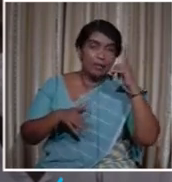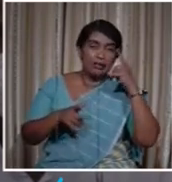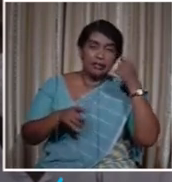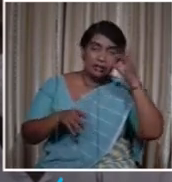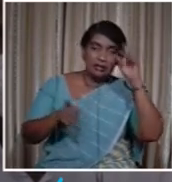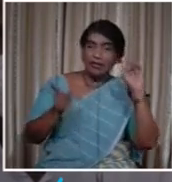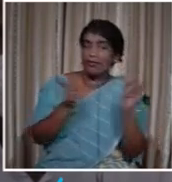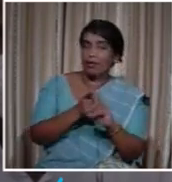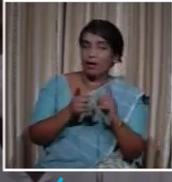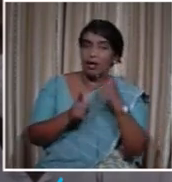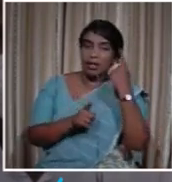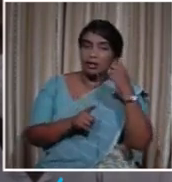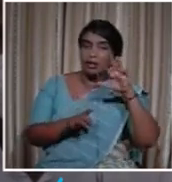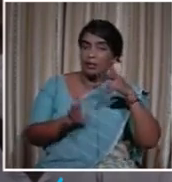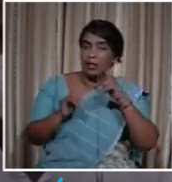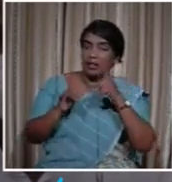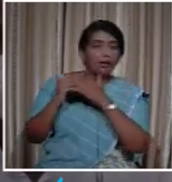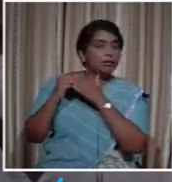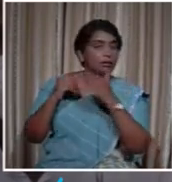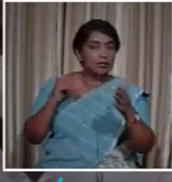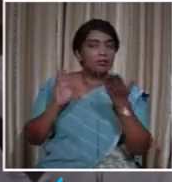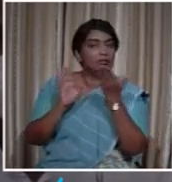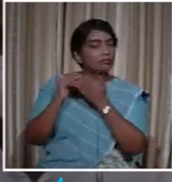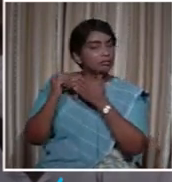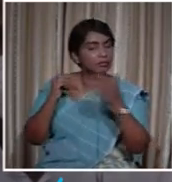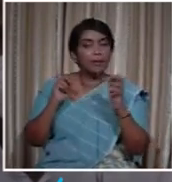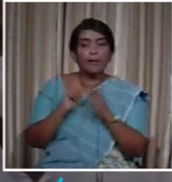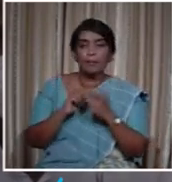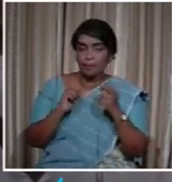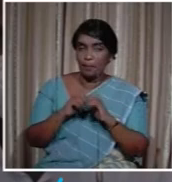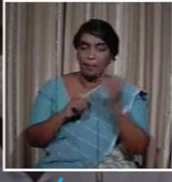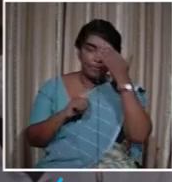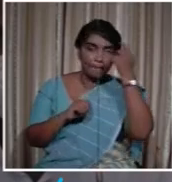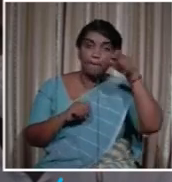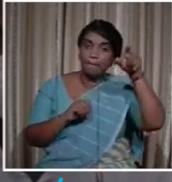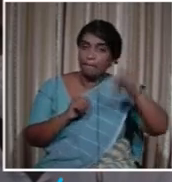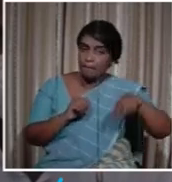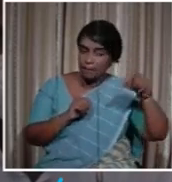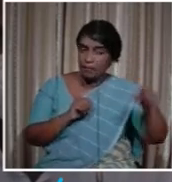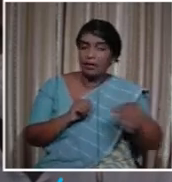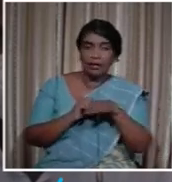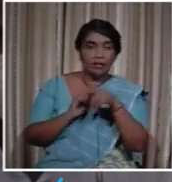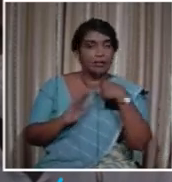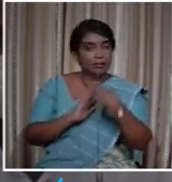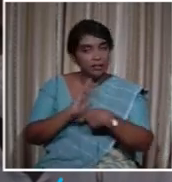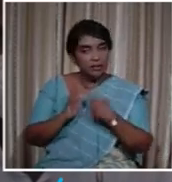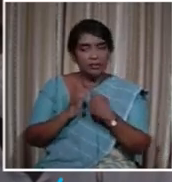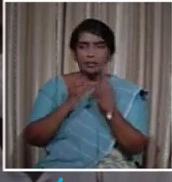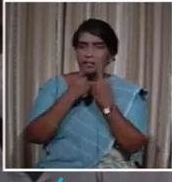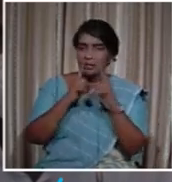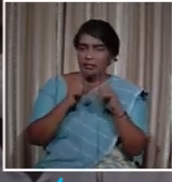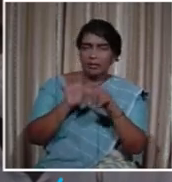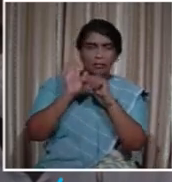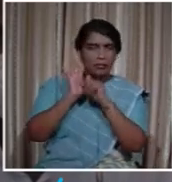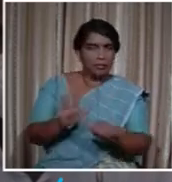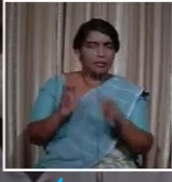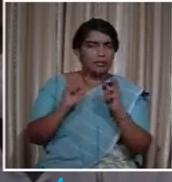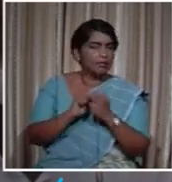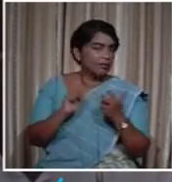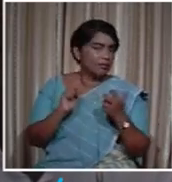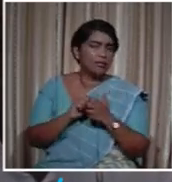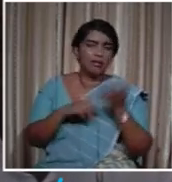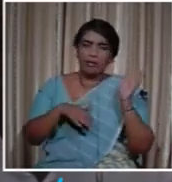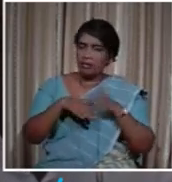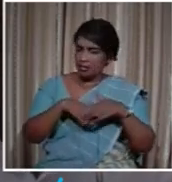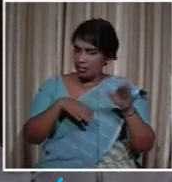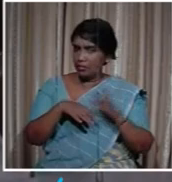கலைஞர் கருணாநிதி காலத்திலே இருந்து இருக்கிறது. தமிழர்கள் இப்பொழுதும் இந்த மண்ணிலே அடிமைப்படுத்தப்படுகிறார்கள். அவர்கள் இன்னும் ஒரு தீர்வில்லாமல், அரசியல்